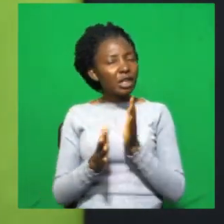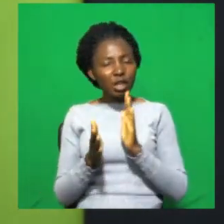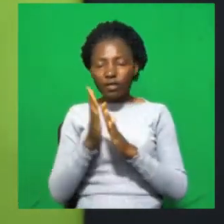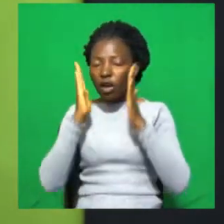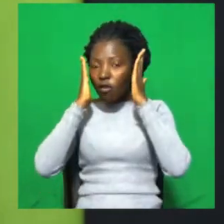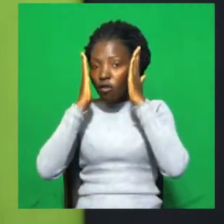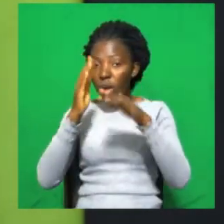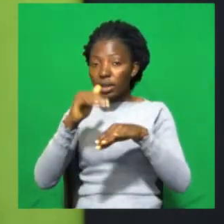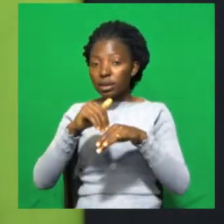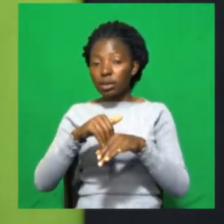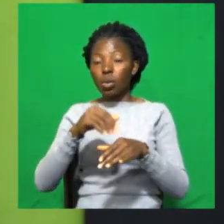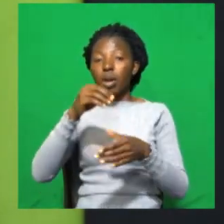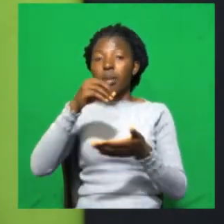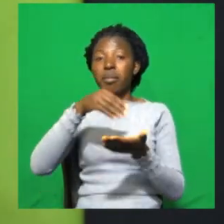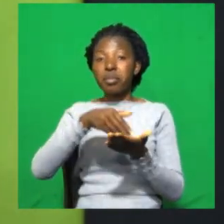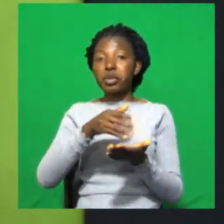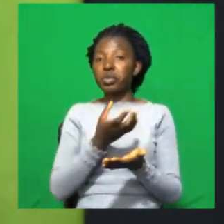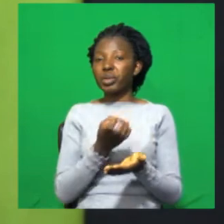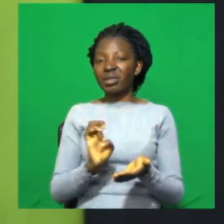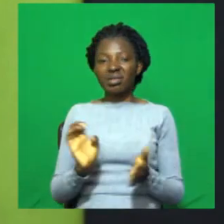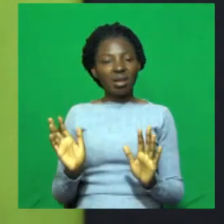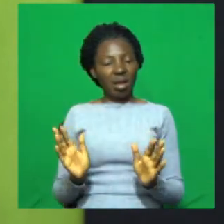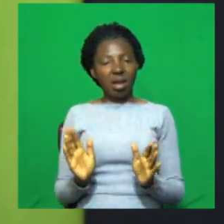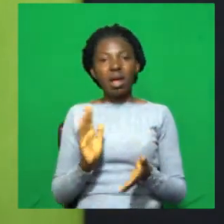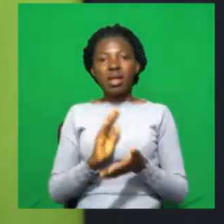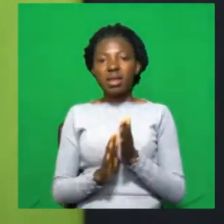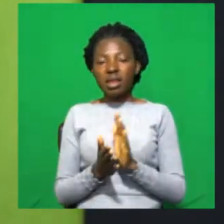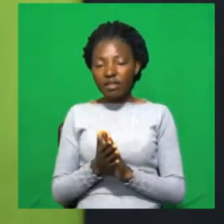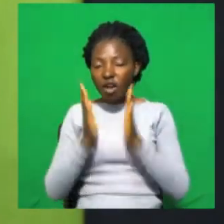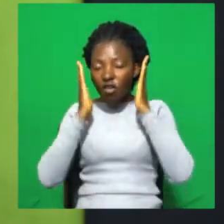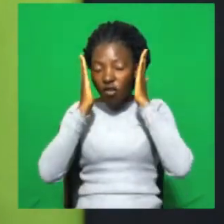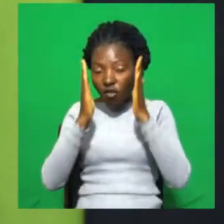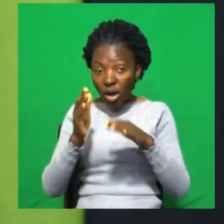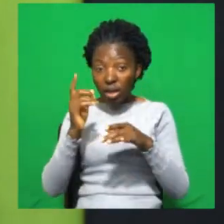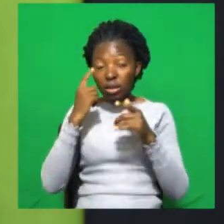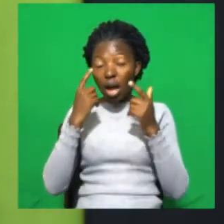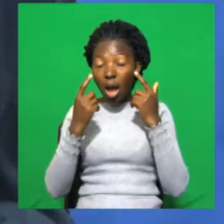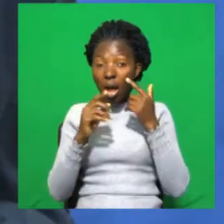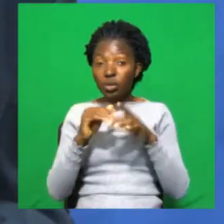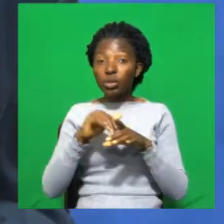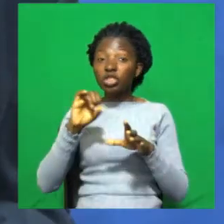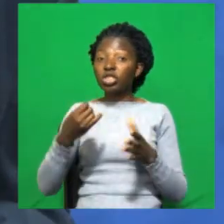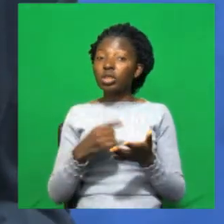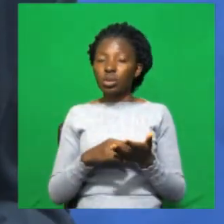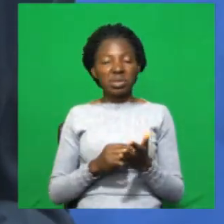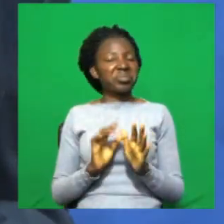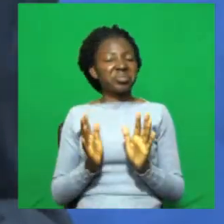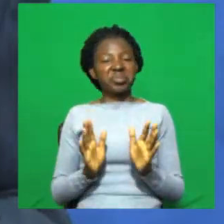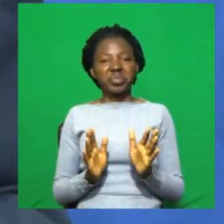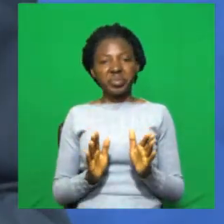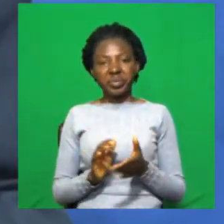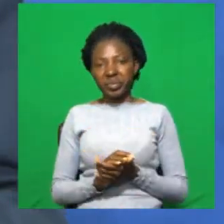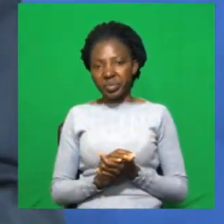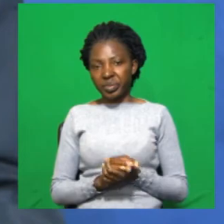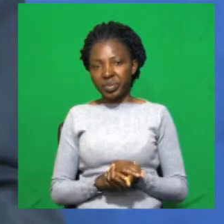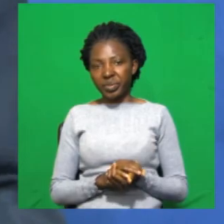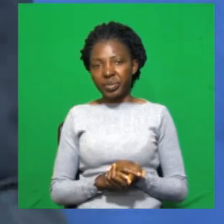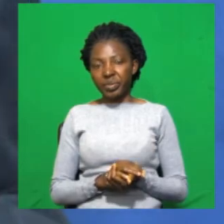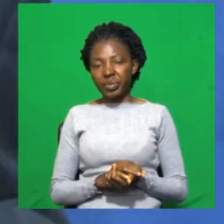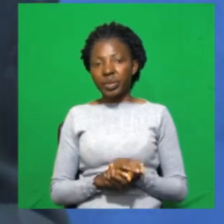edu kuMiddle East. Ngatibvisei maziso edu kutemberi iri kuJerusarema. Handiko kwaanobuda